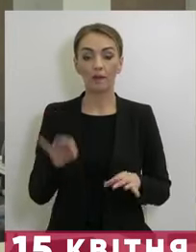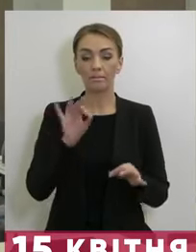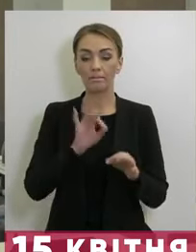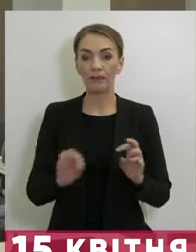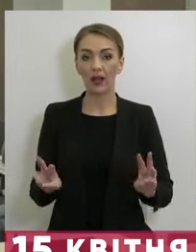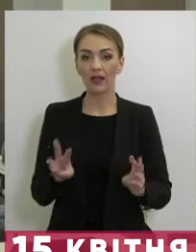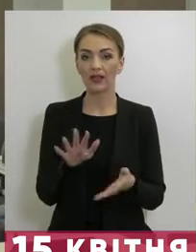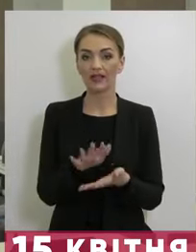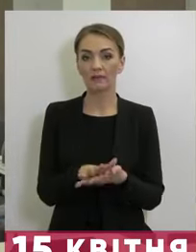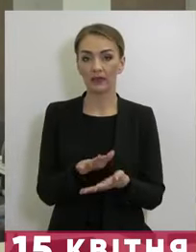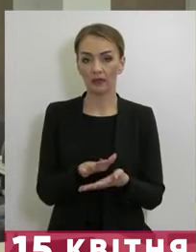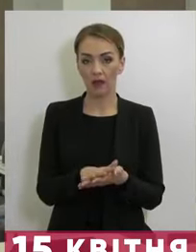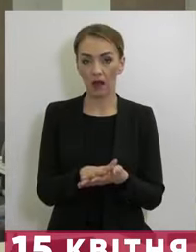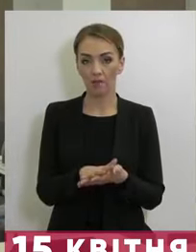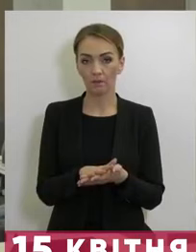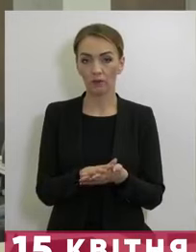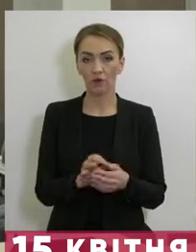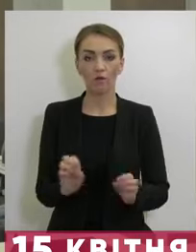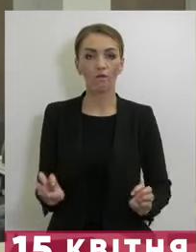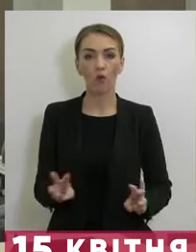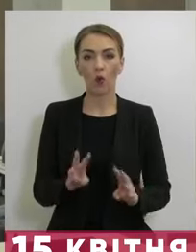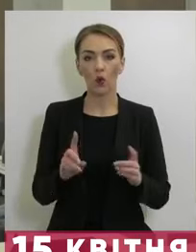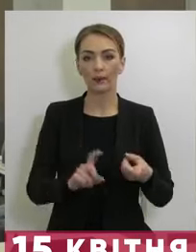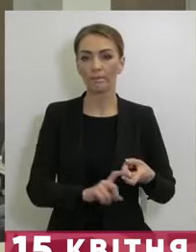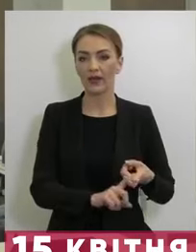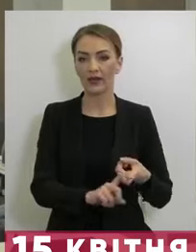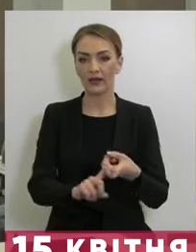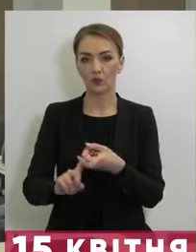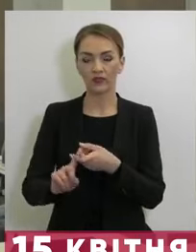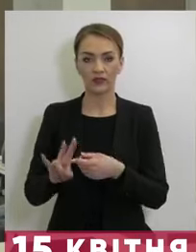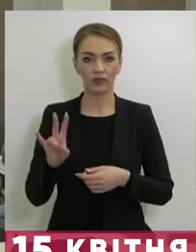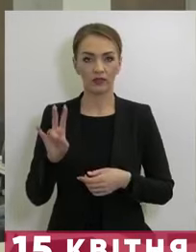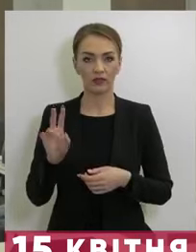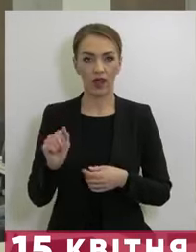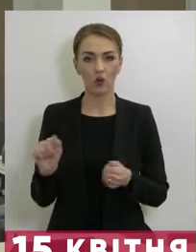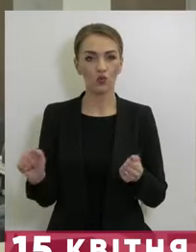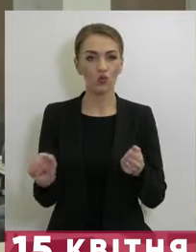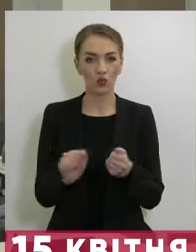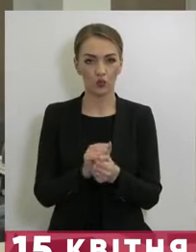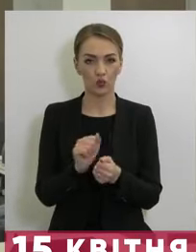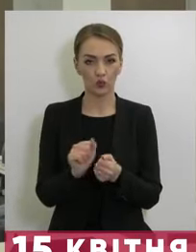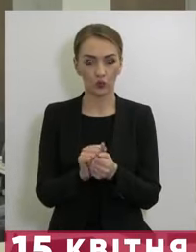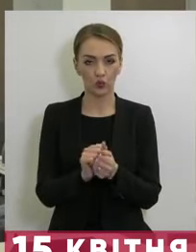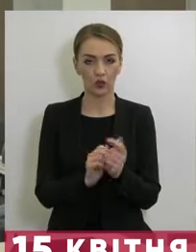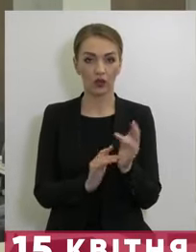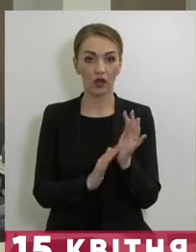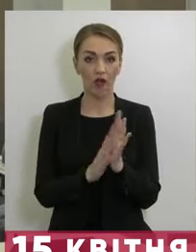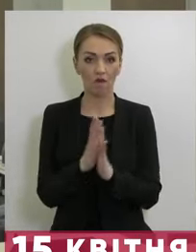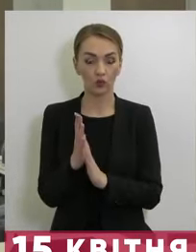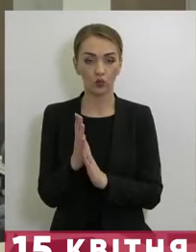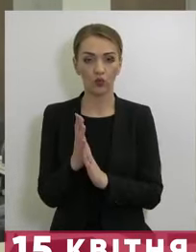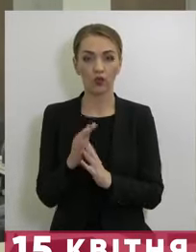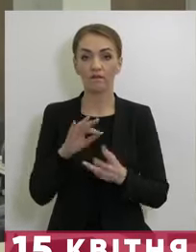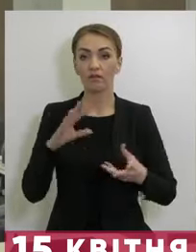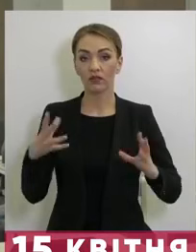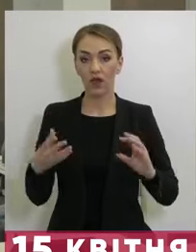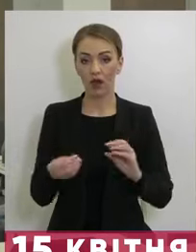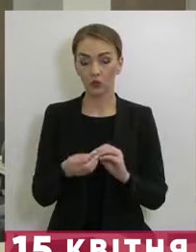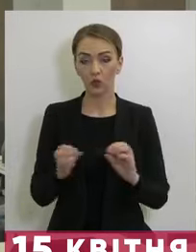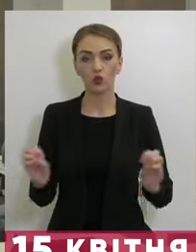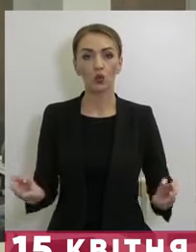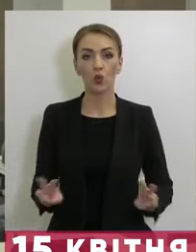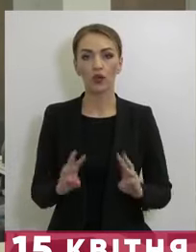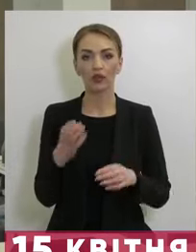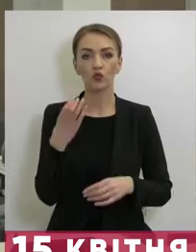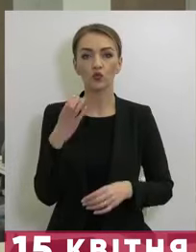підпалила сміття, і вогонь перекинувся на суху траву. Як наслідок, згоріли